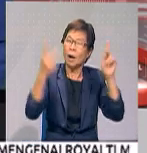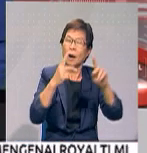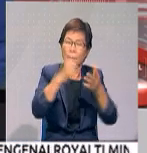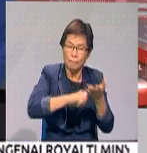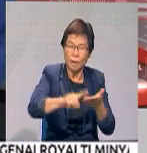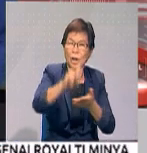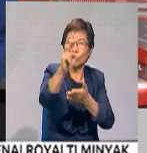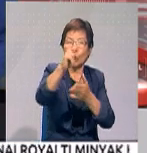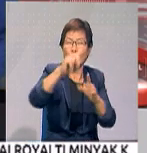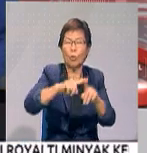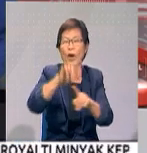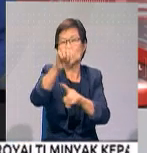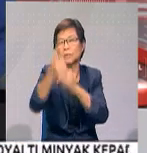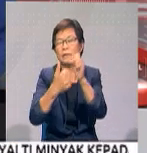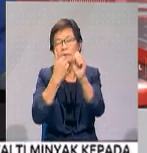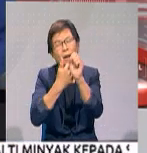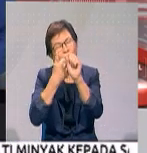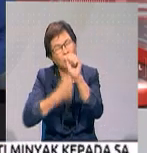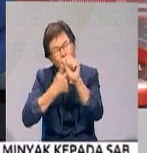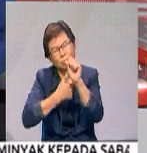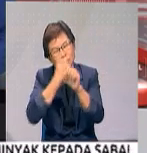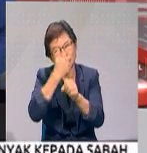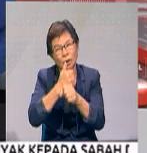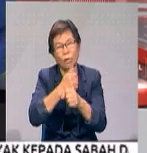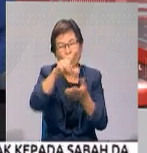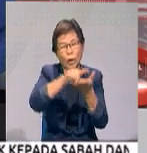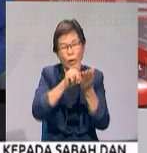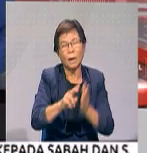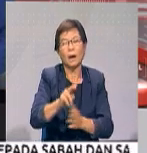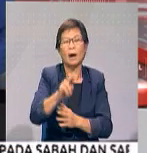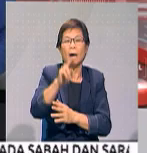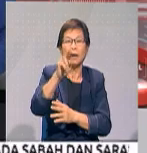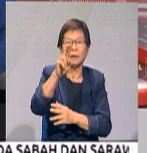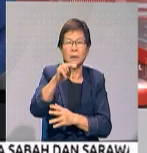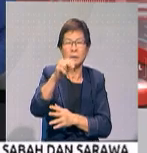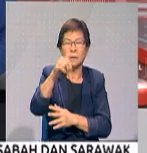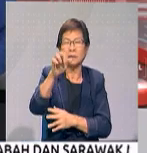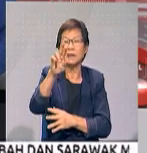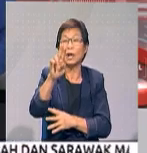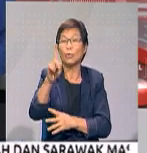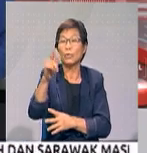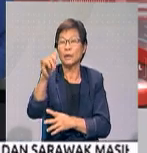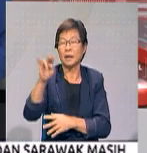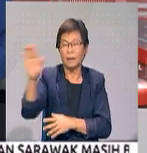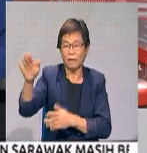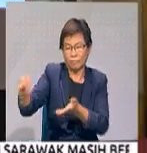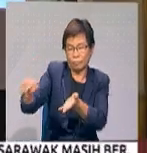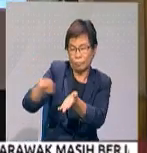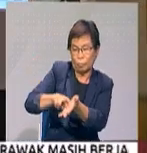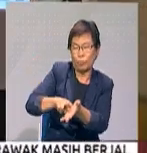kedua bulan Oktober setiap tahun. Wartawan Nazaruddin Abu Zamil ada laporannya.